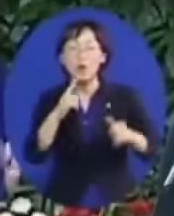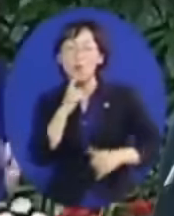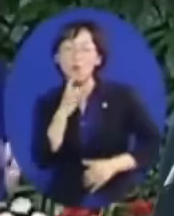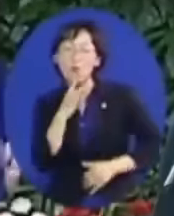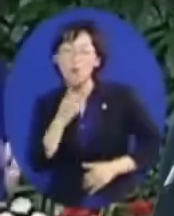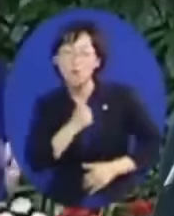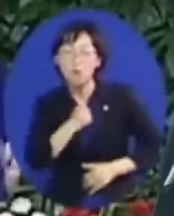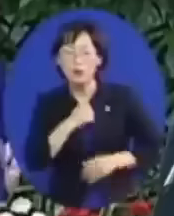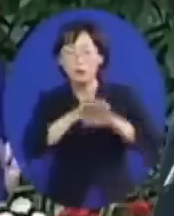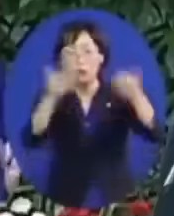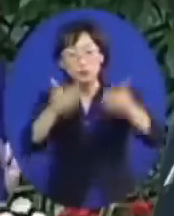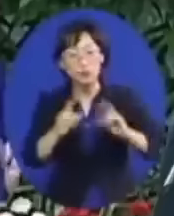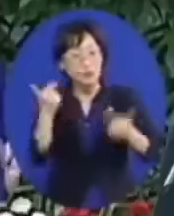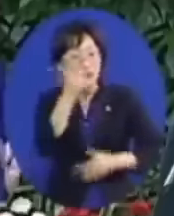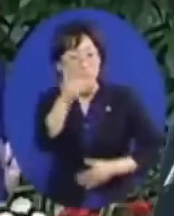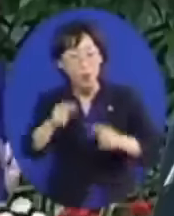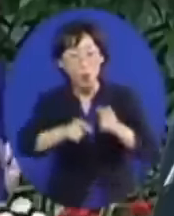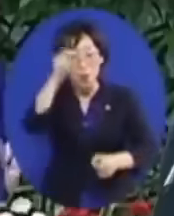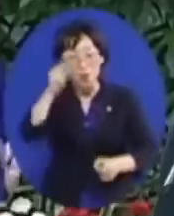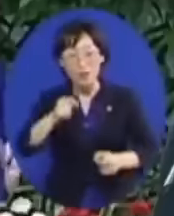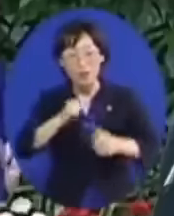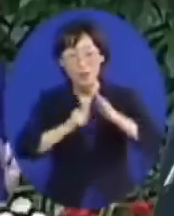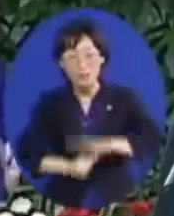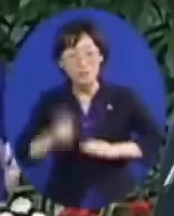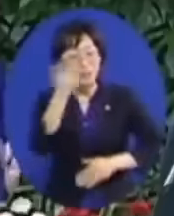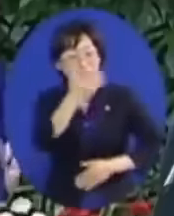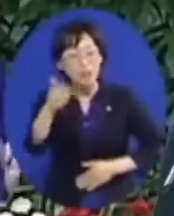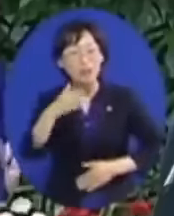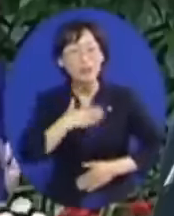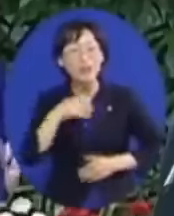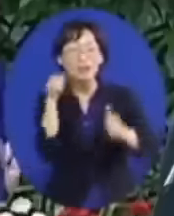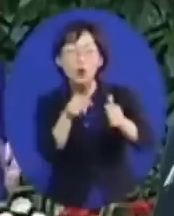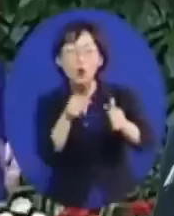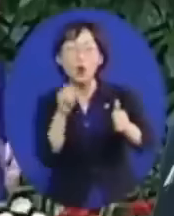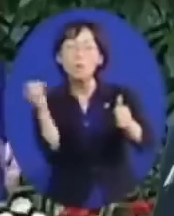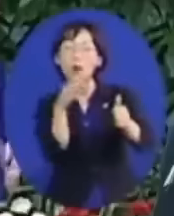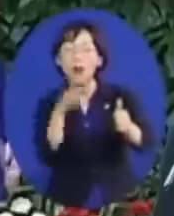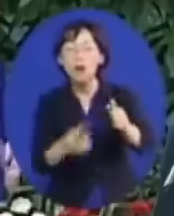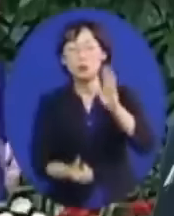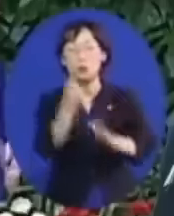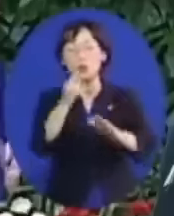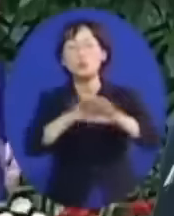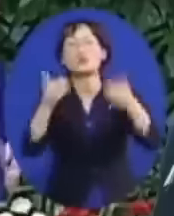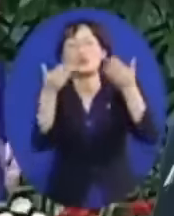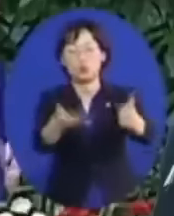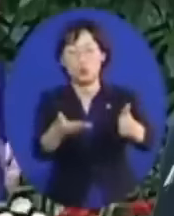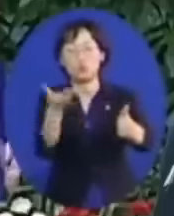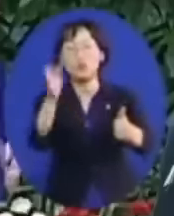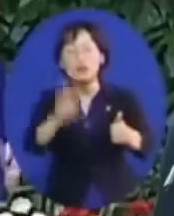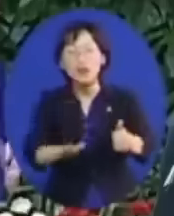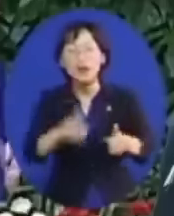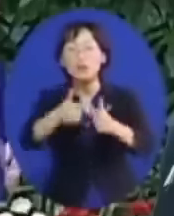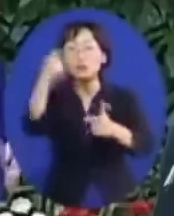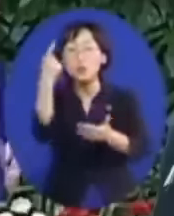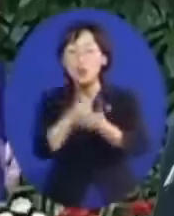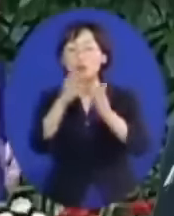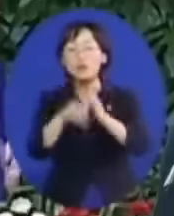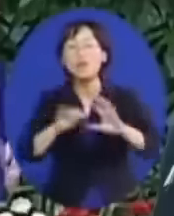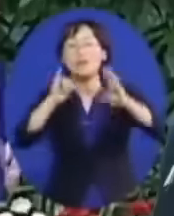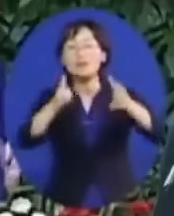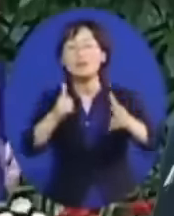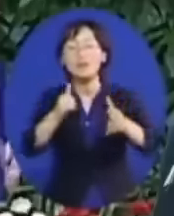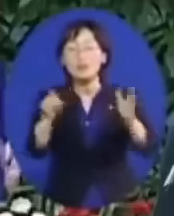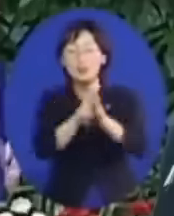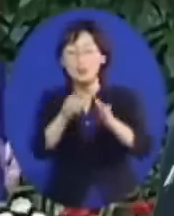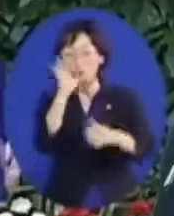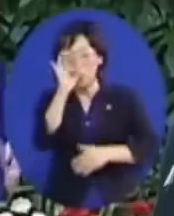아니하겠느냐. 그들에게 오래 참으시겠느냐. 내가 너에게 이르노니 속히 그 원한을 풀어주시리라. 그러나 인자가 올 때 세상에서 믿음을